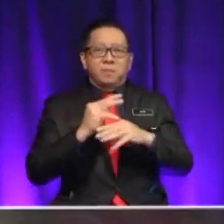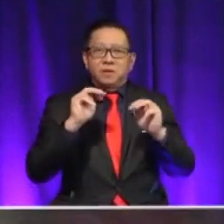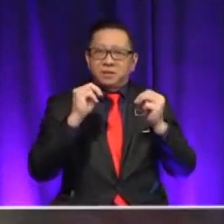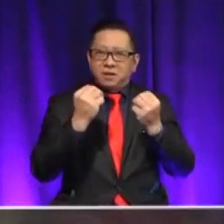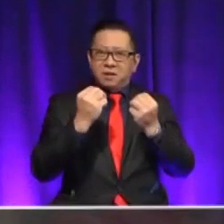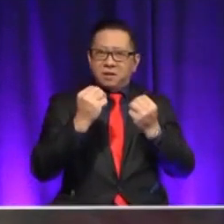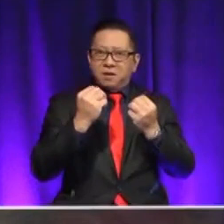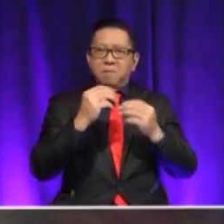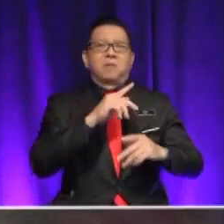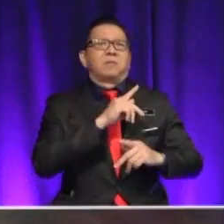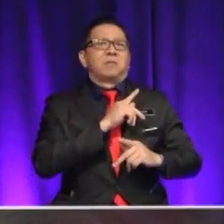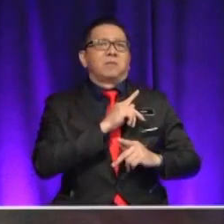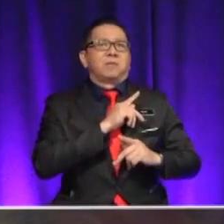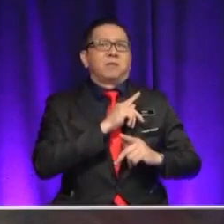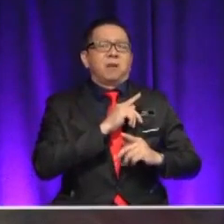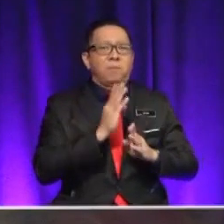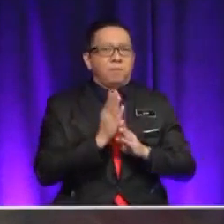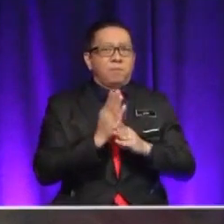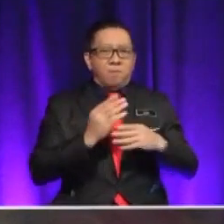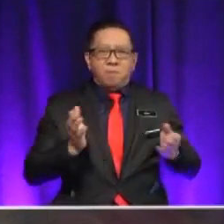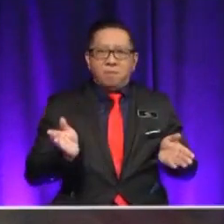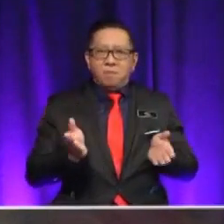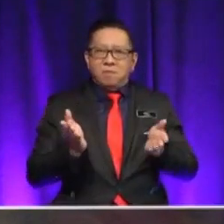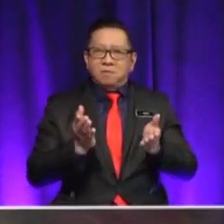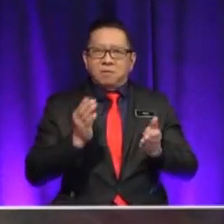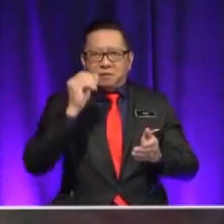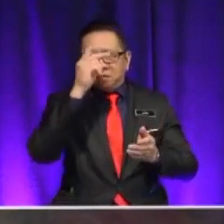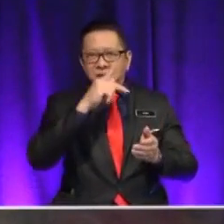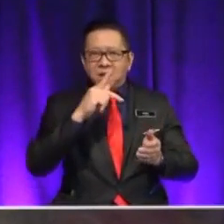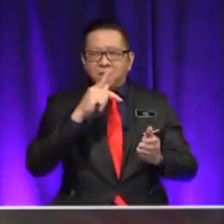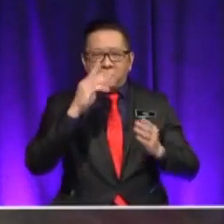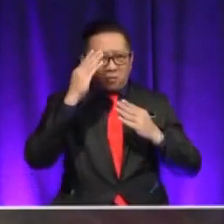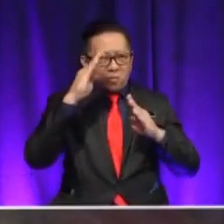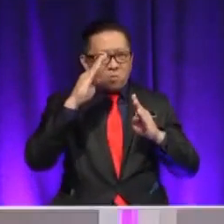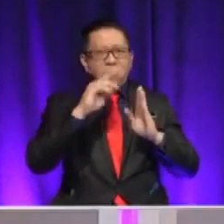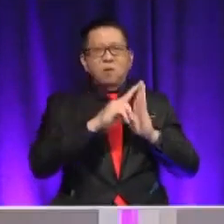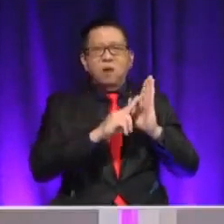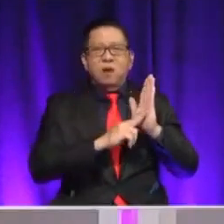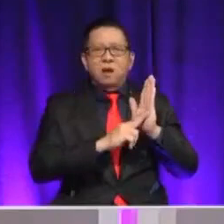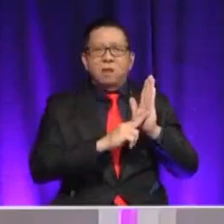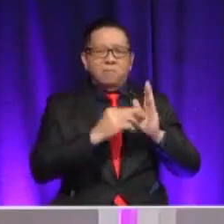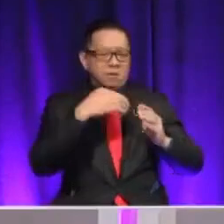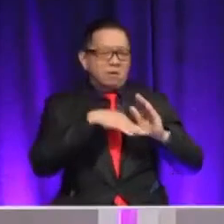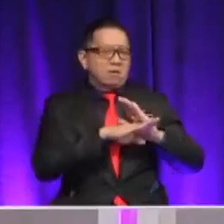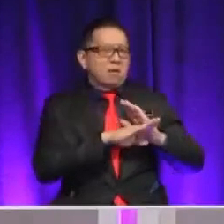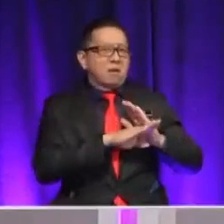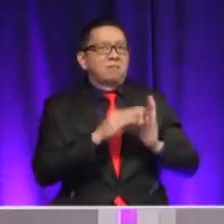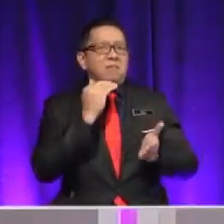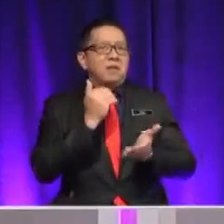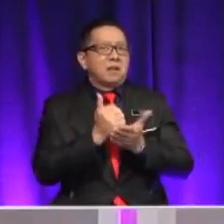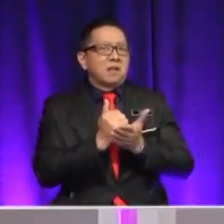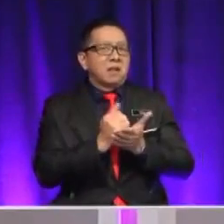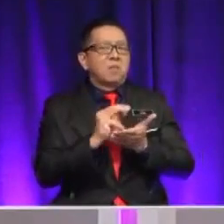yang patriotik, memupuk sikap menghormati undang-undang, mengukuhkan perpaduan dan juga menerapkan nilai murni dalam